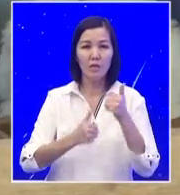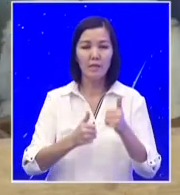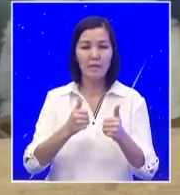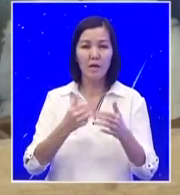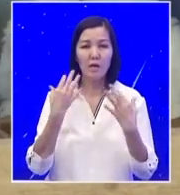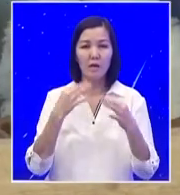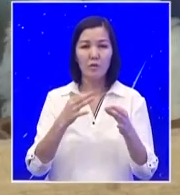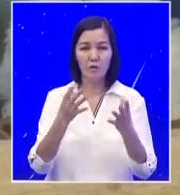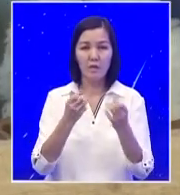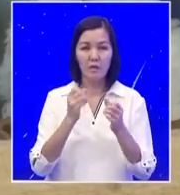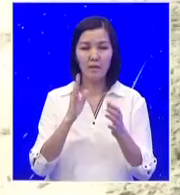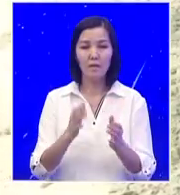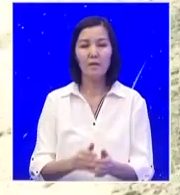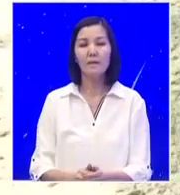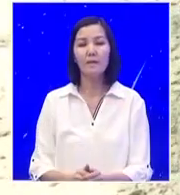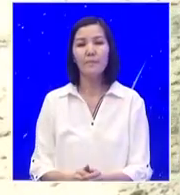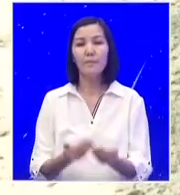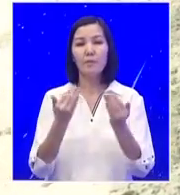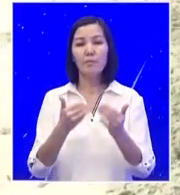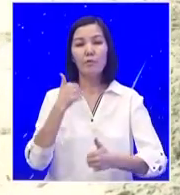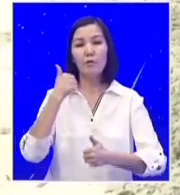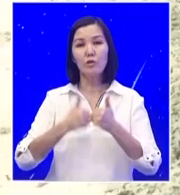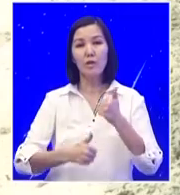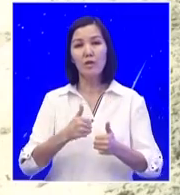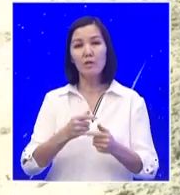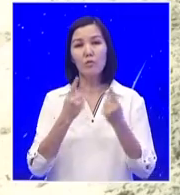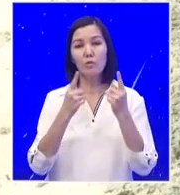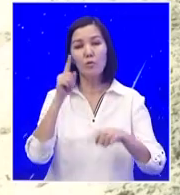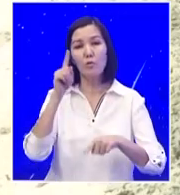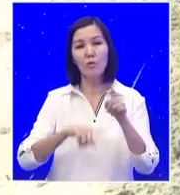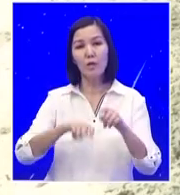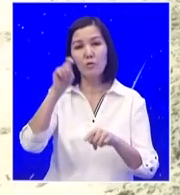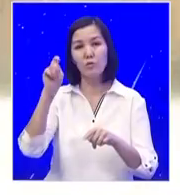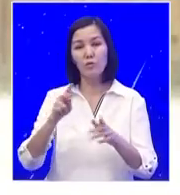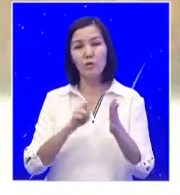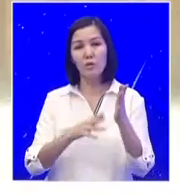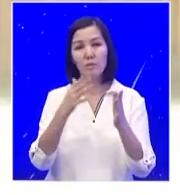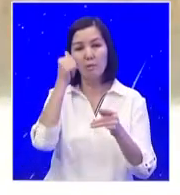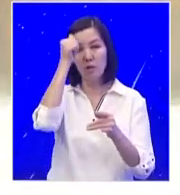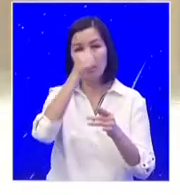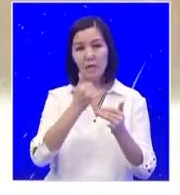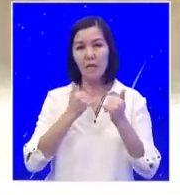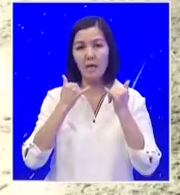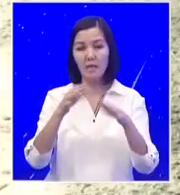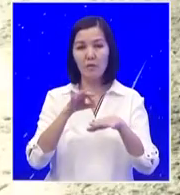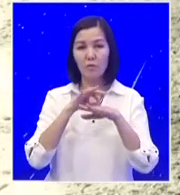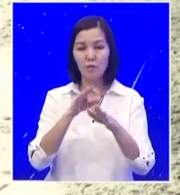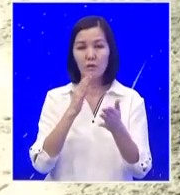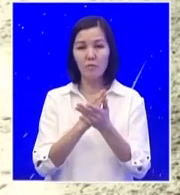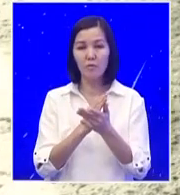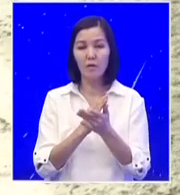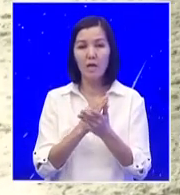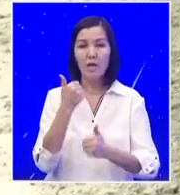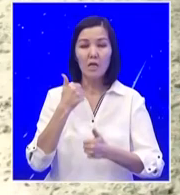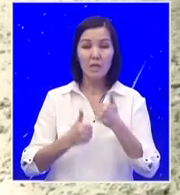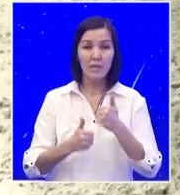жарысқа жолдамалады. Бүгінгі жарыс негізі Отан соғысының 75 жылдығына арнап өткізіліп отыр. Бұл